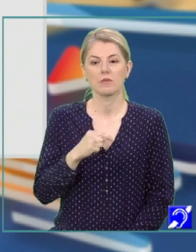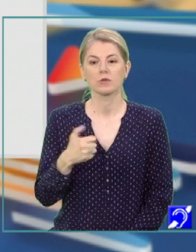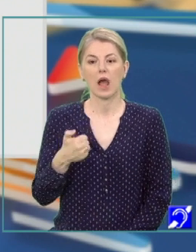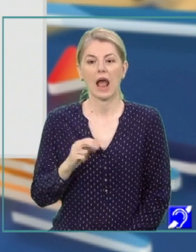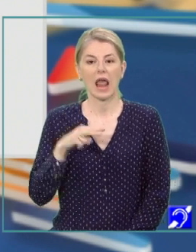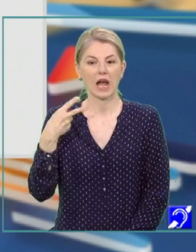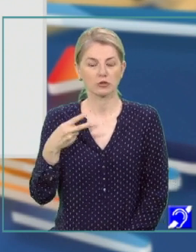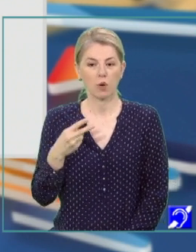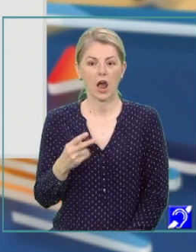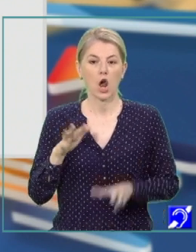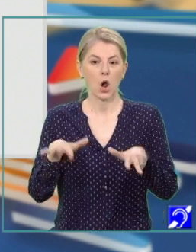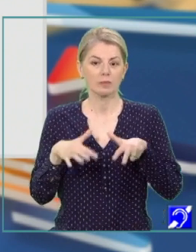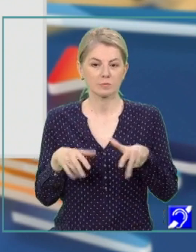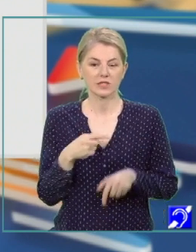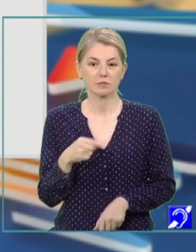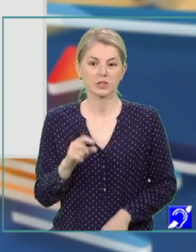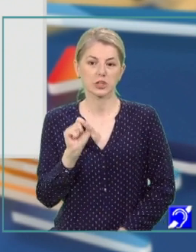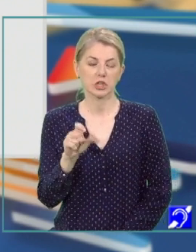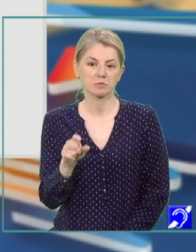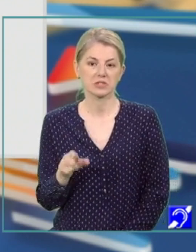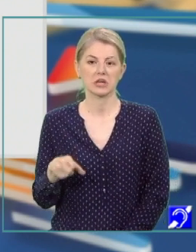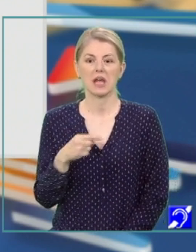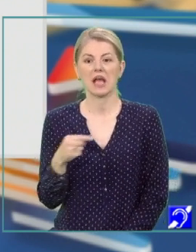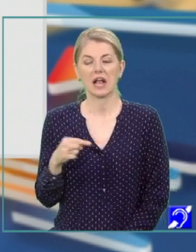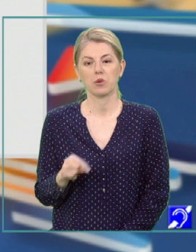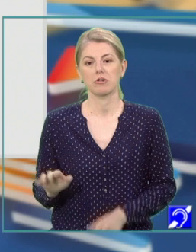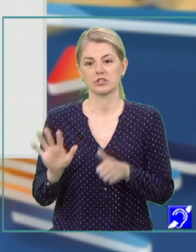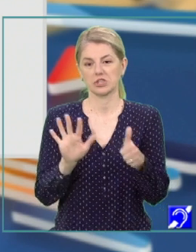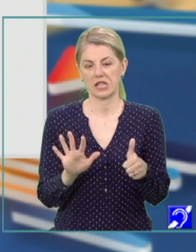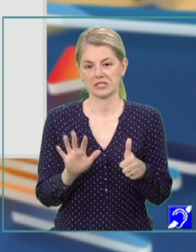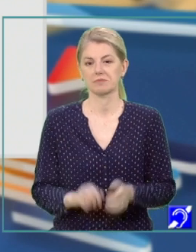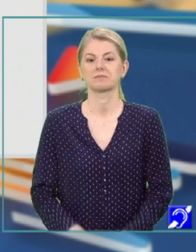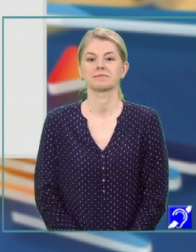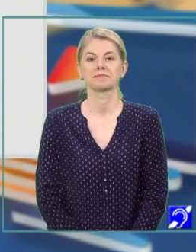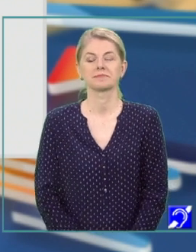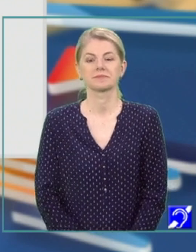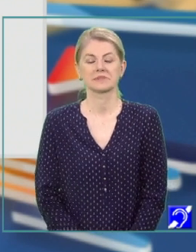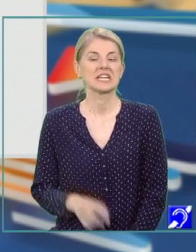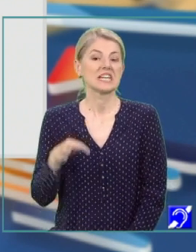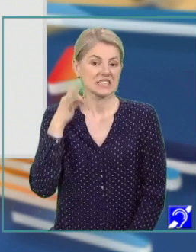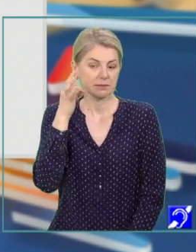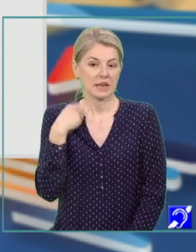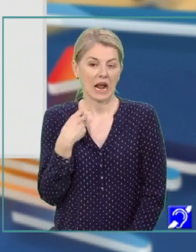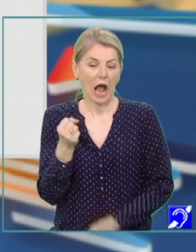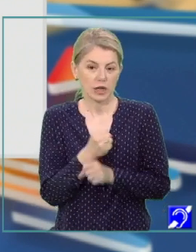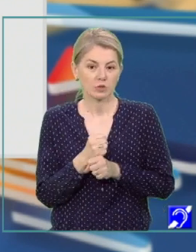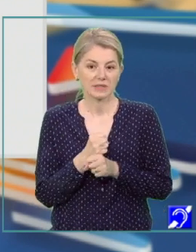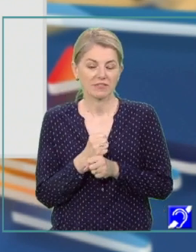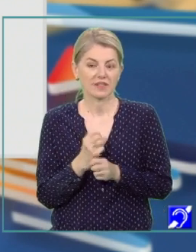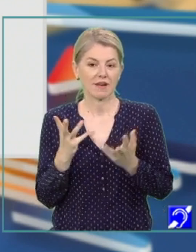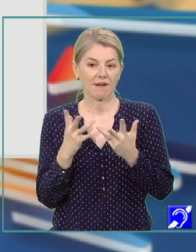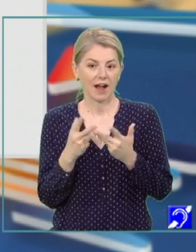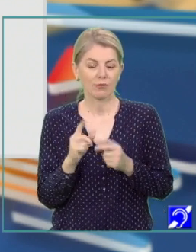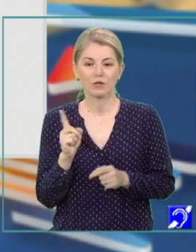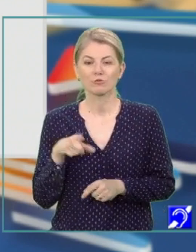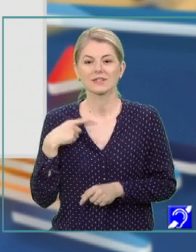doua, adică 18 minus 12 egal cu 6. Sper că ați observat, calculele